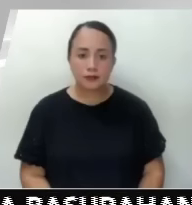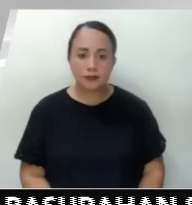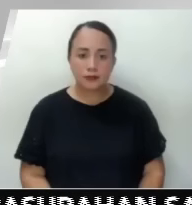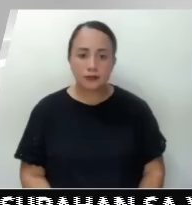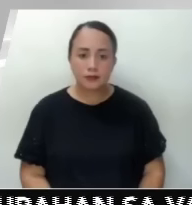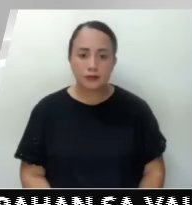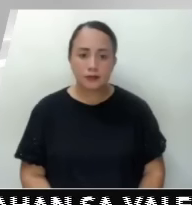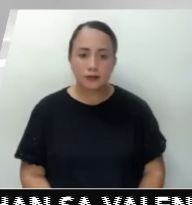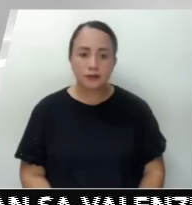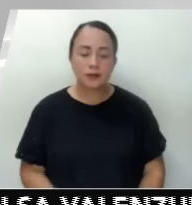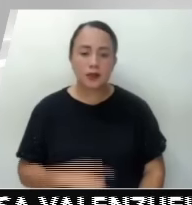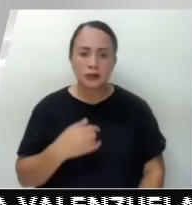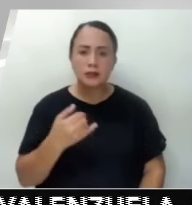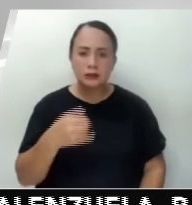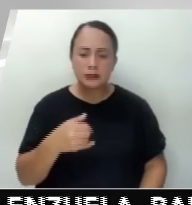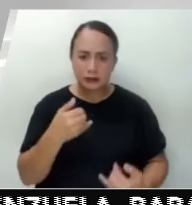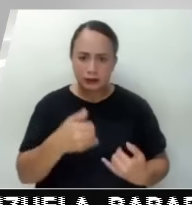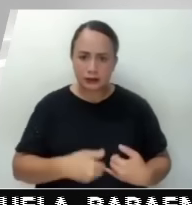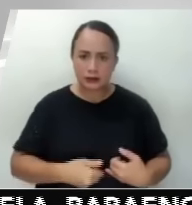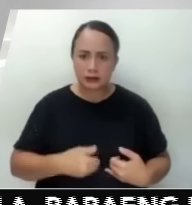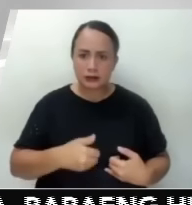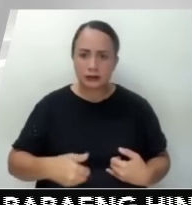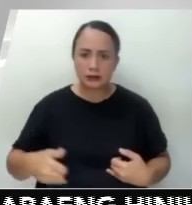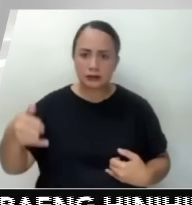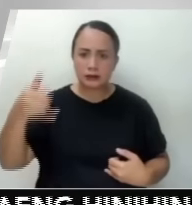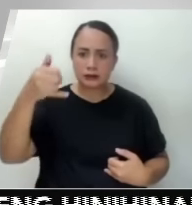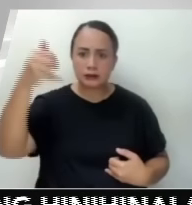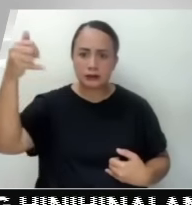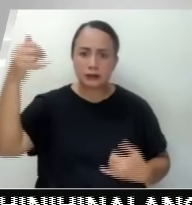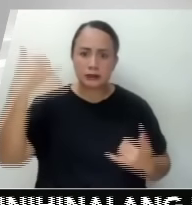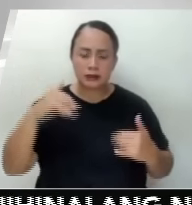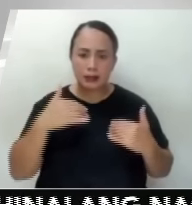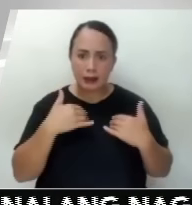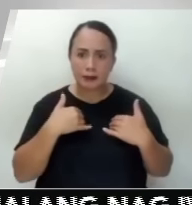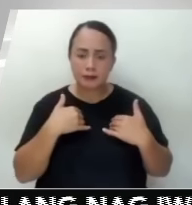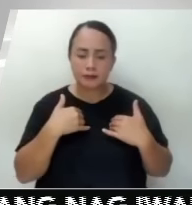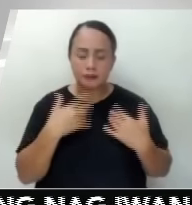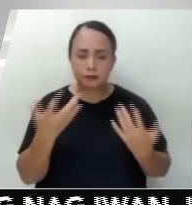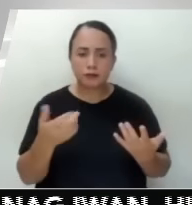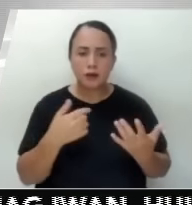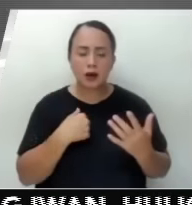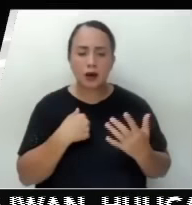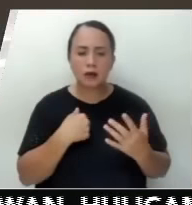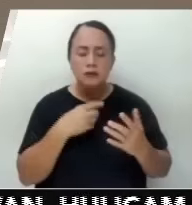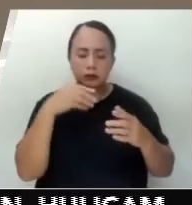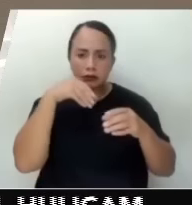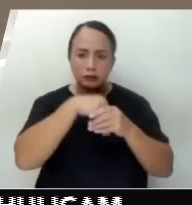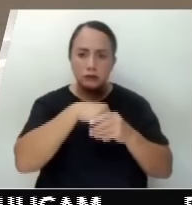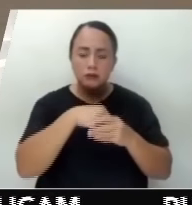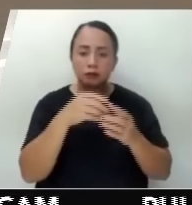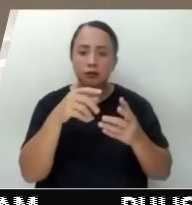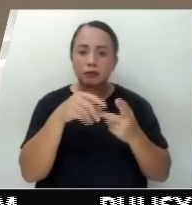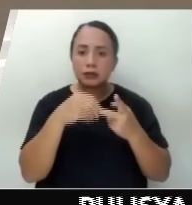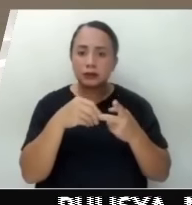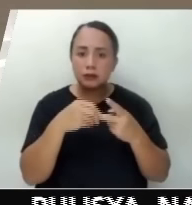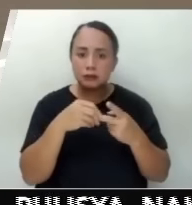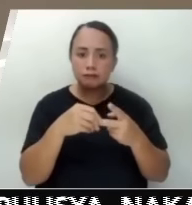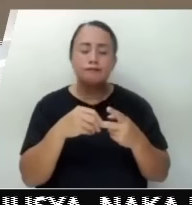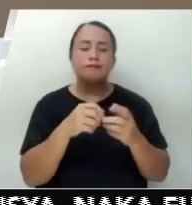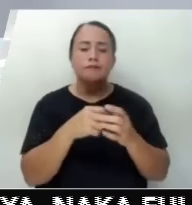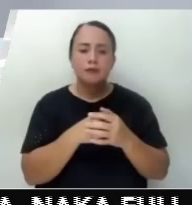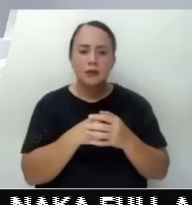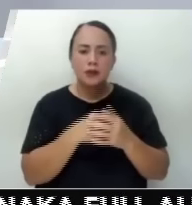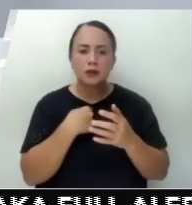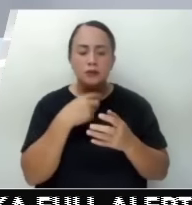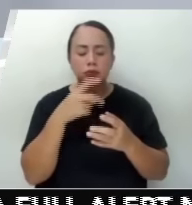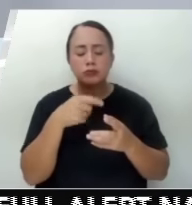Nakakabit pa ang pusod at may kasama pang inunan ang sanggol na ito na nakasilid sa plastic bag. Nakita yan ang mga ngalakal sa